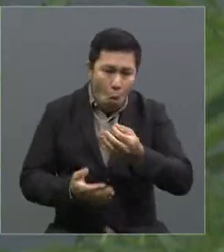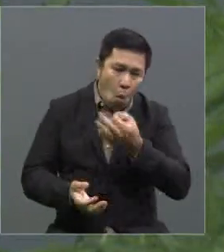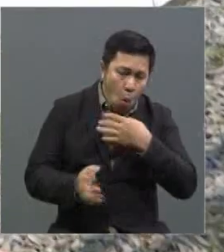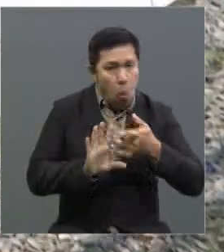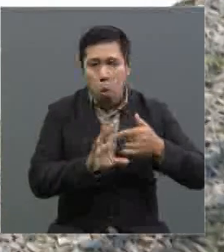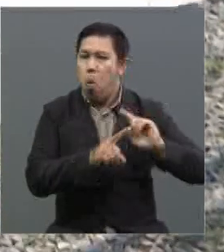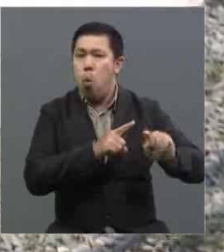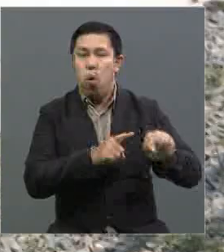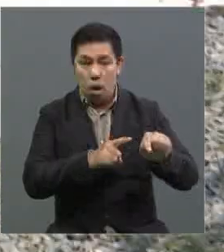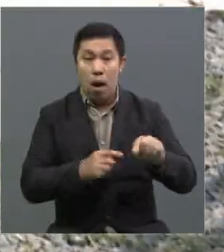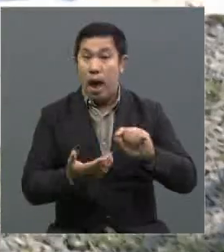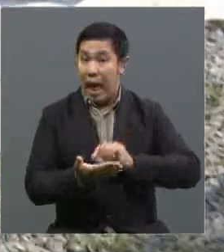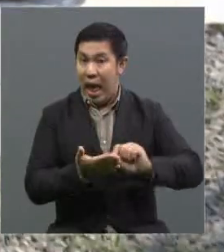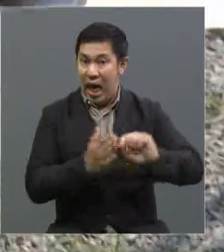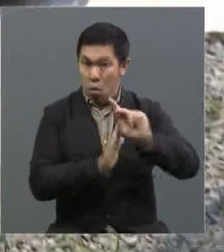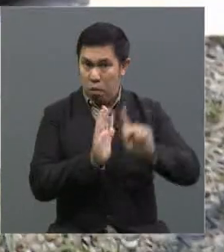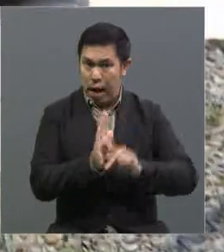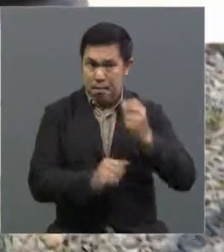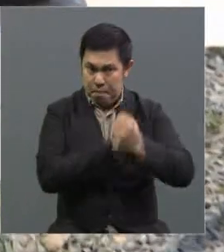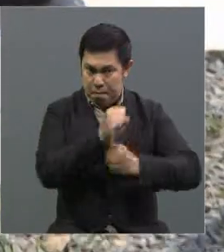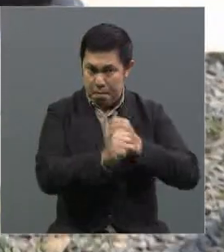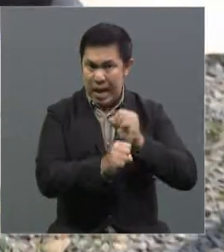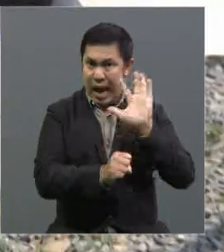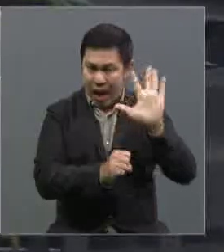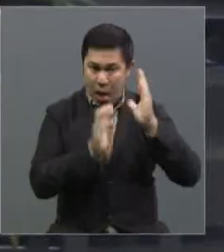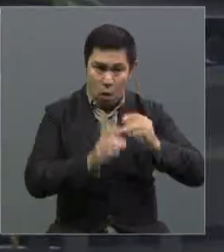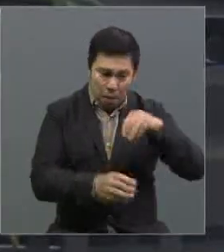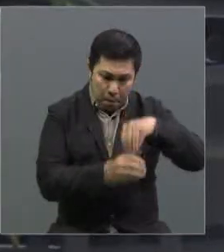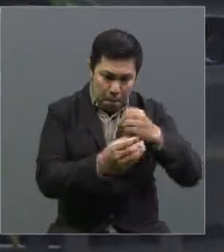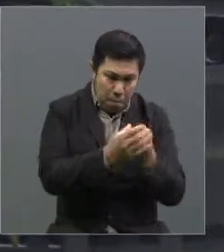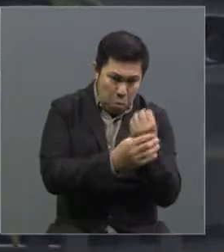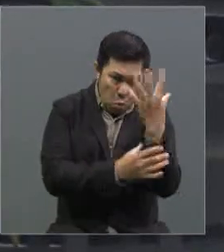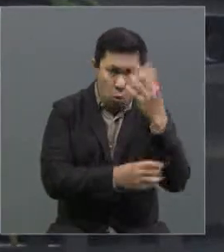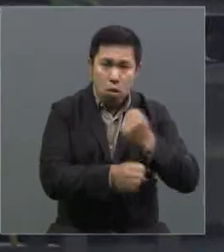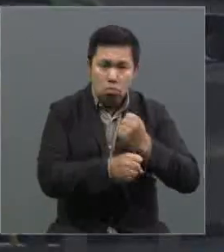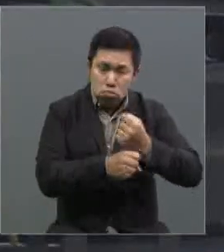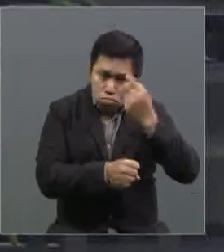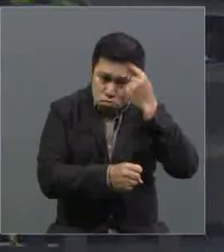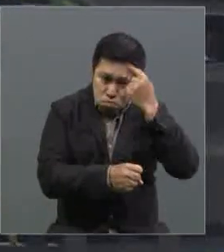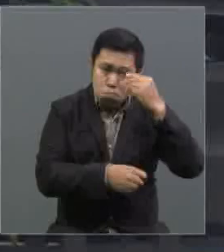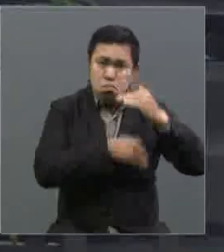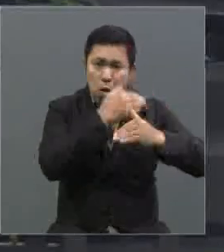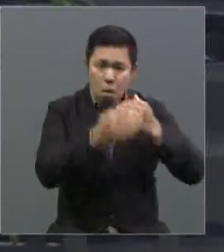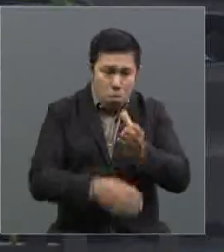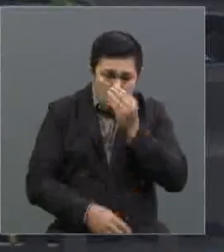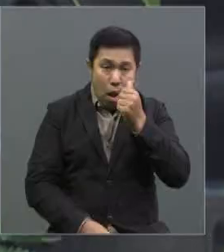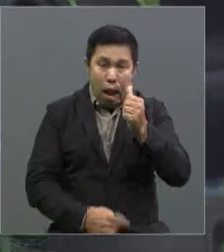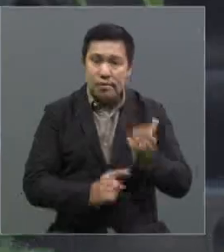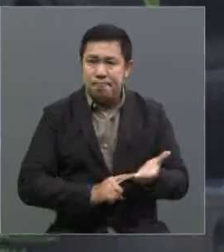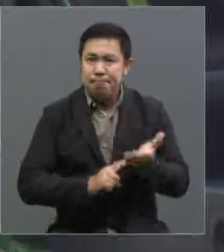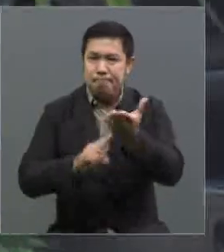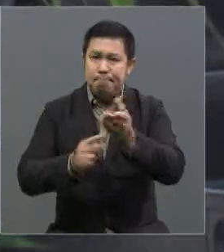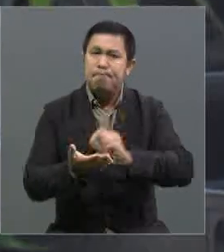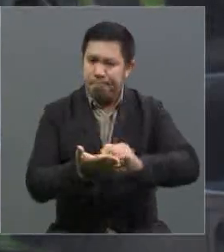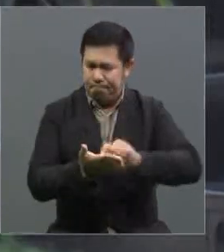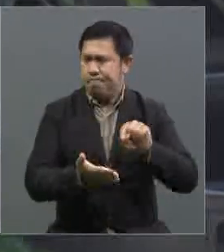โดยร่างกฎหมายกำหนดไว้ว่า 5ปีเนี่ยนะฮะจะทำให้ผู้ปลูกผู้ประกอบการต่อยอดเรียนรู้พัฒนาได้ก็เลยเสนอร่างนี้